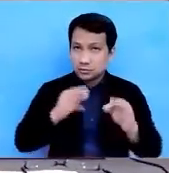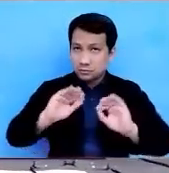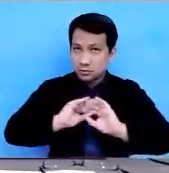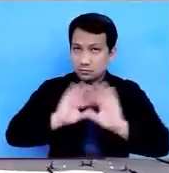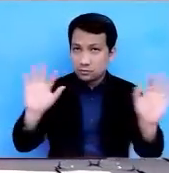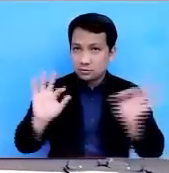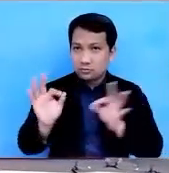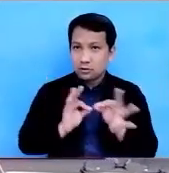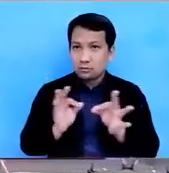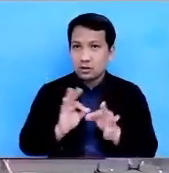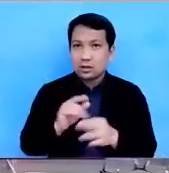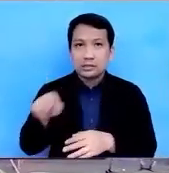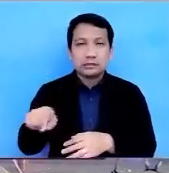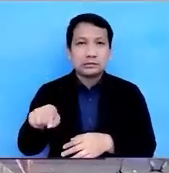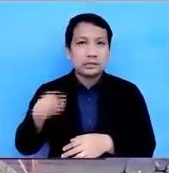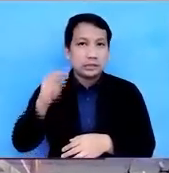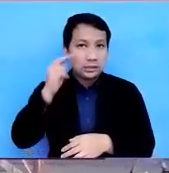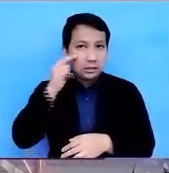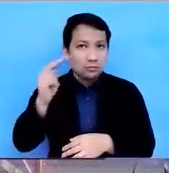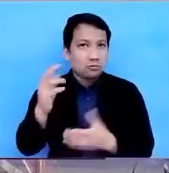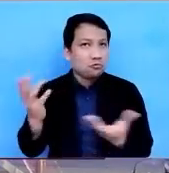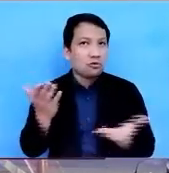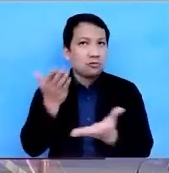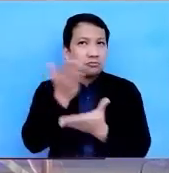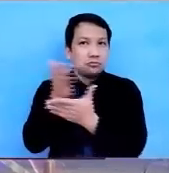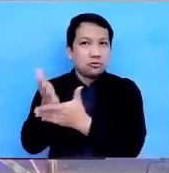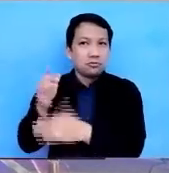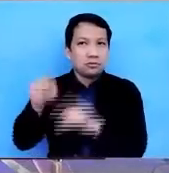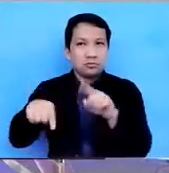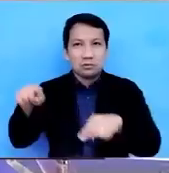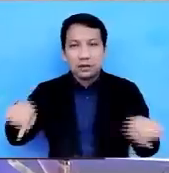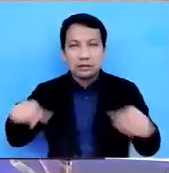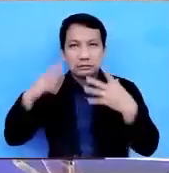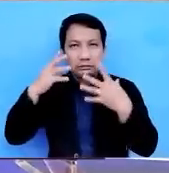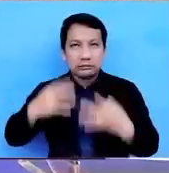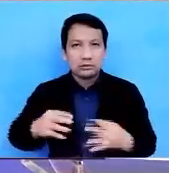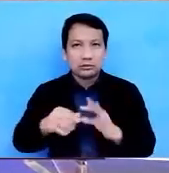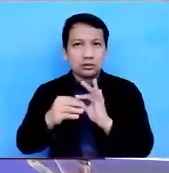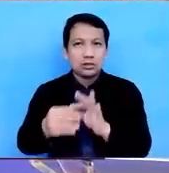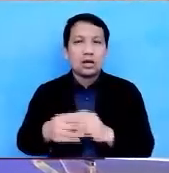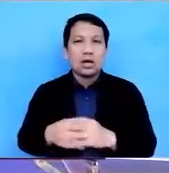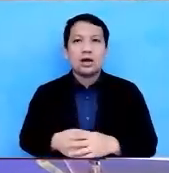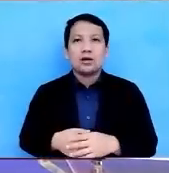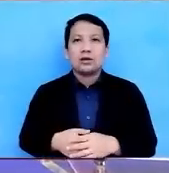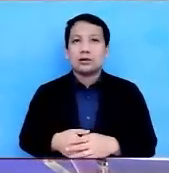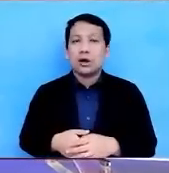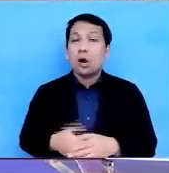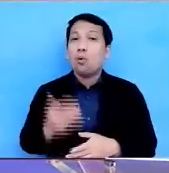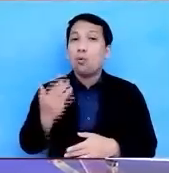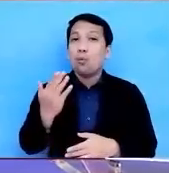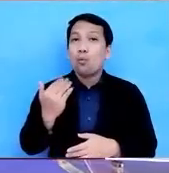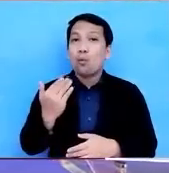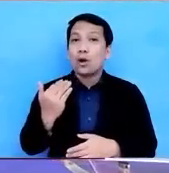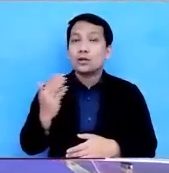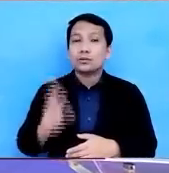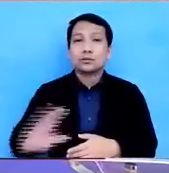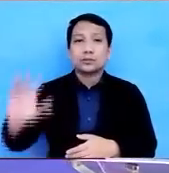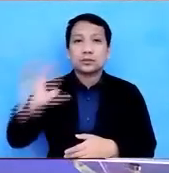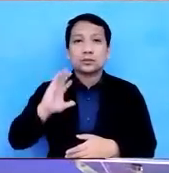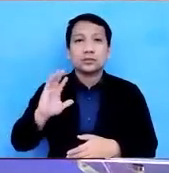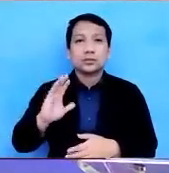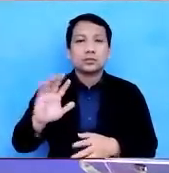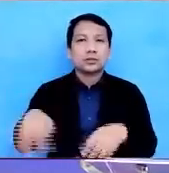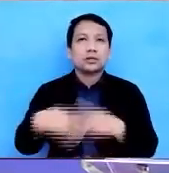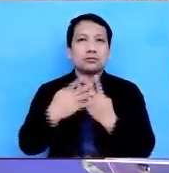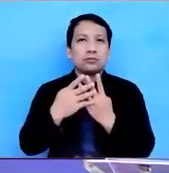nang pupuntahan si Janet Lim Napoles kahit anong panibagong desisyon ng Sandigan Bayan. Yan ay dahil matagal na po siyang nakulong.